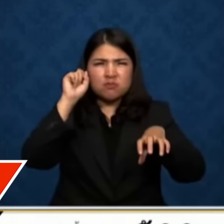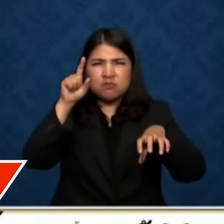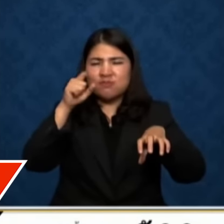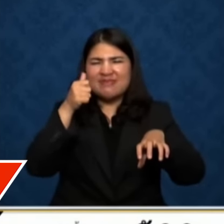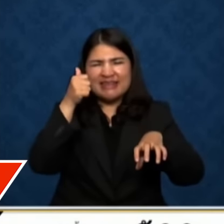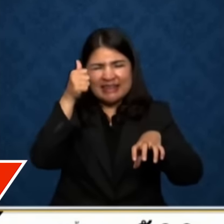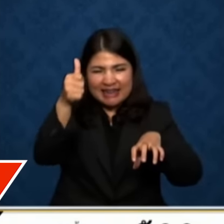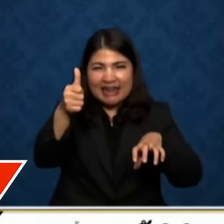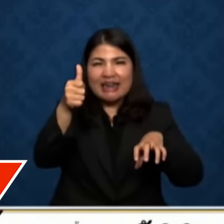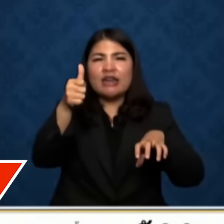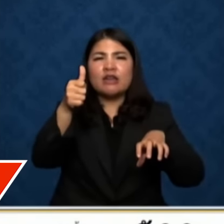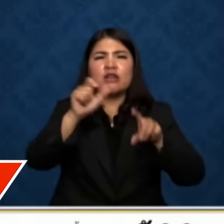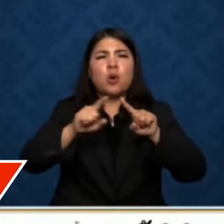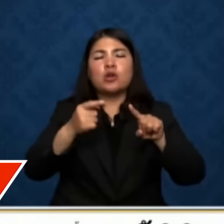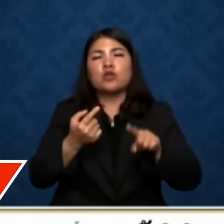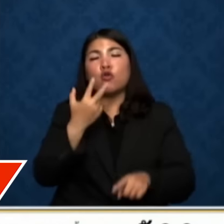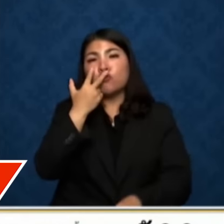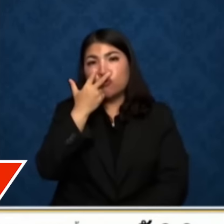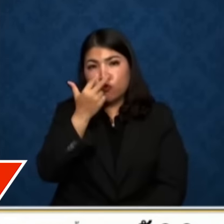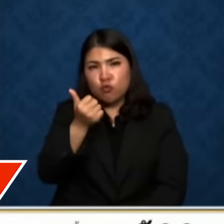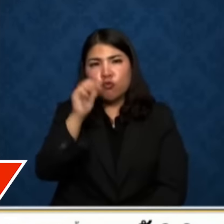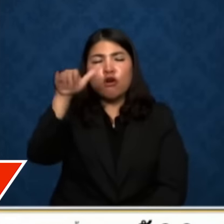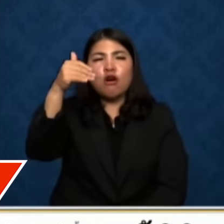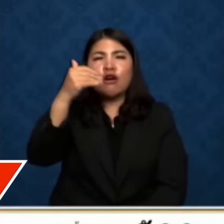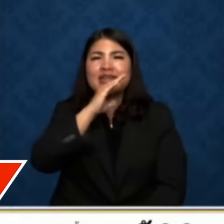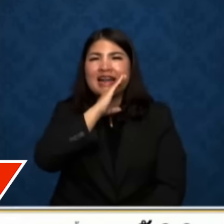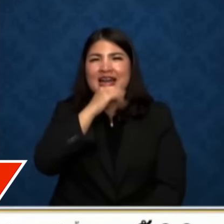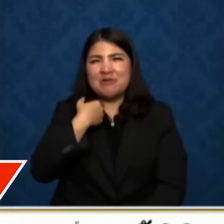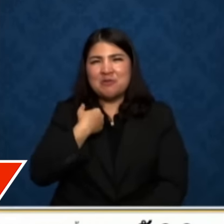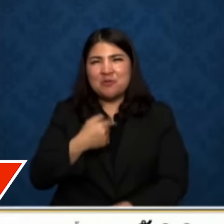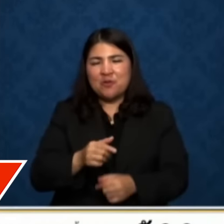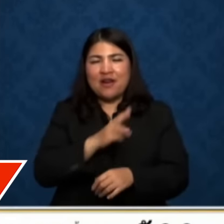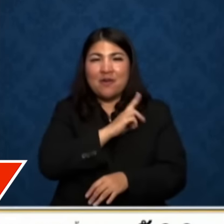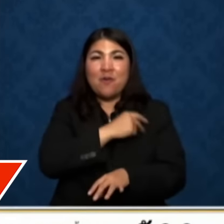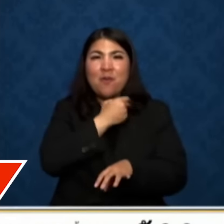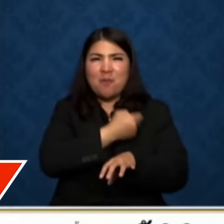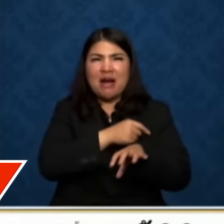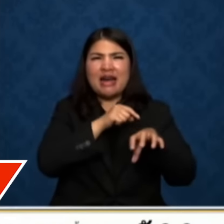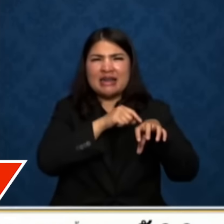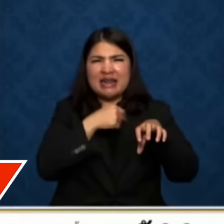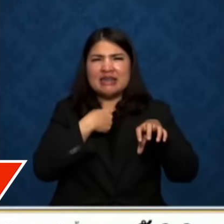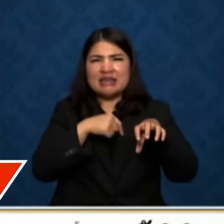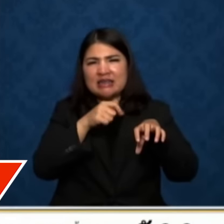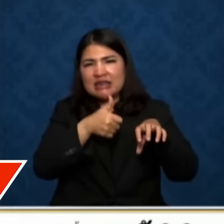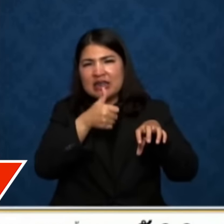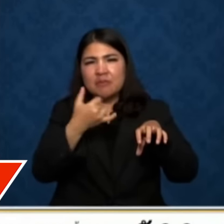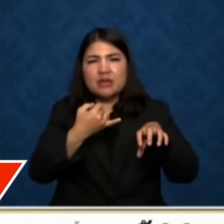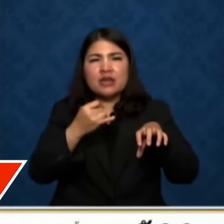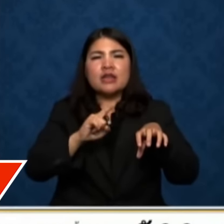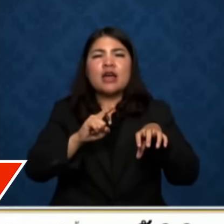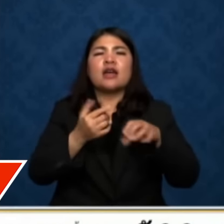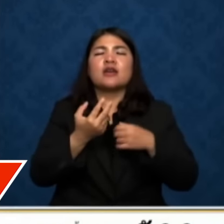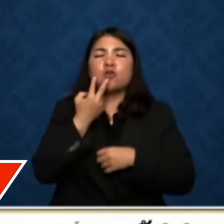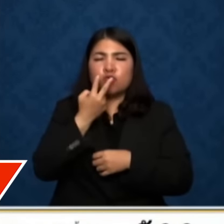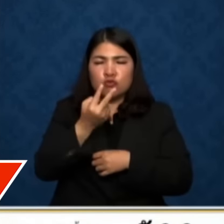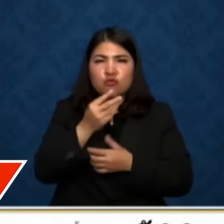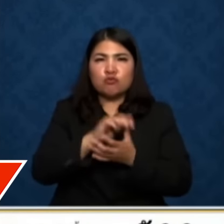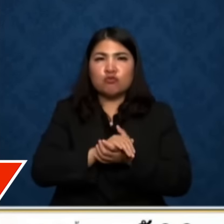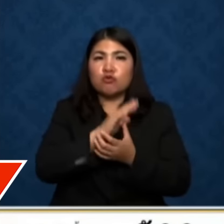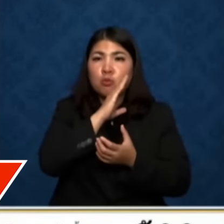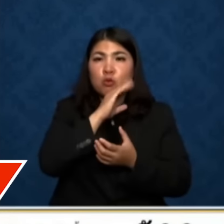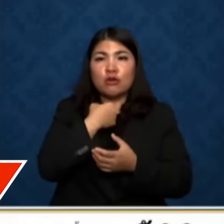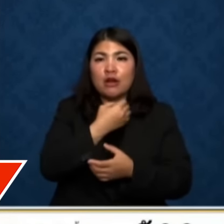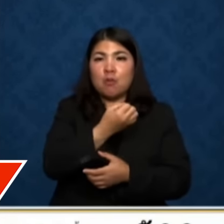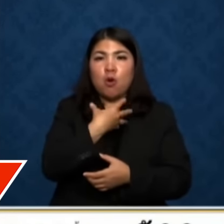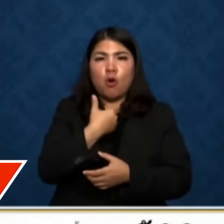ดีมากนะครับแต่ต้องดูก่อนว่าย้อนกลับไปเนาะศักยภาพของโรงพยาบาลข้างในอ่ะสรุปมีแค่ไหนนะครับโอเคถ้าไม่มีถ้าบอกว่